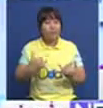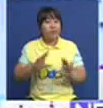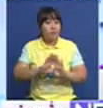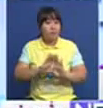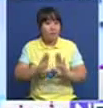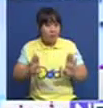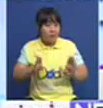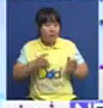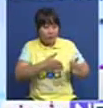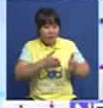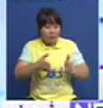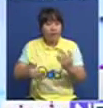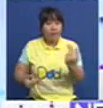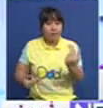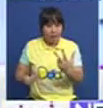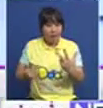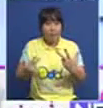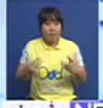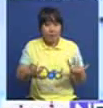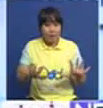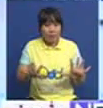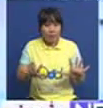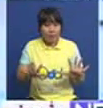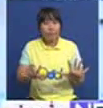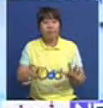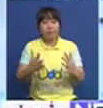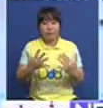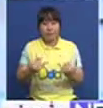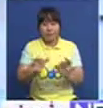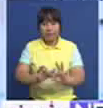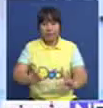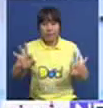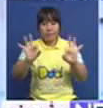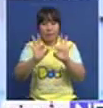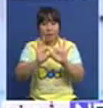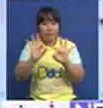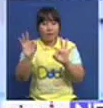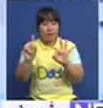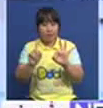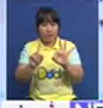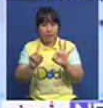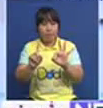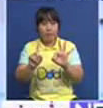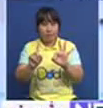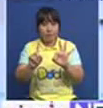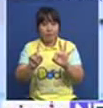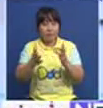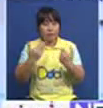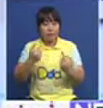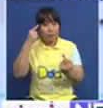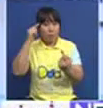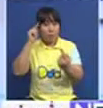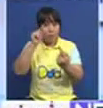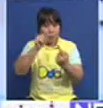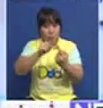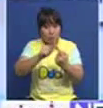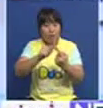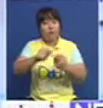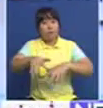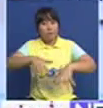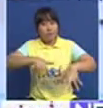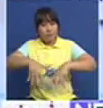ใน3ช่องทางที่ว่าแล้วก็ตามแต่สิ่งสำคัญประการหนึ่งก็คือเรามุ่งหวังที่จะให้ประชา